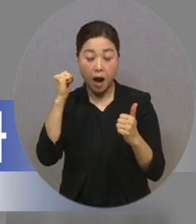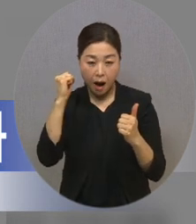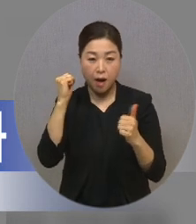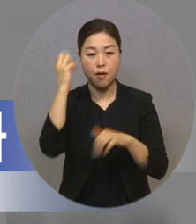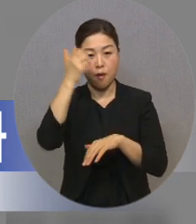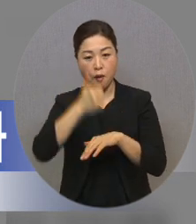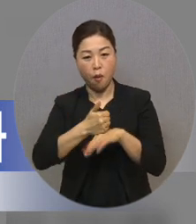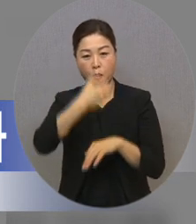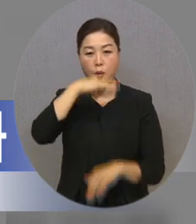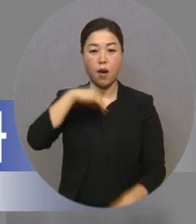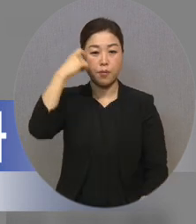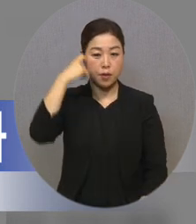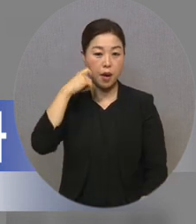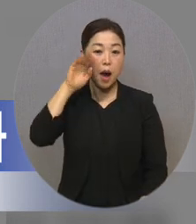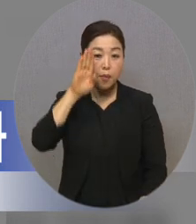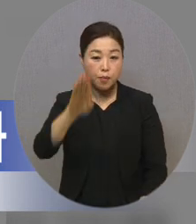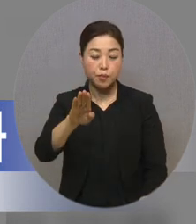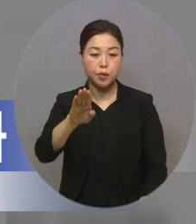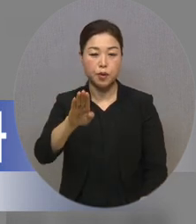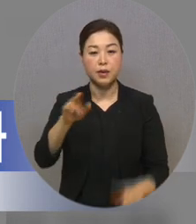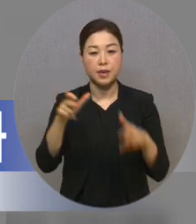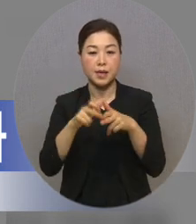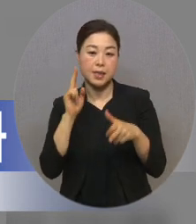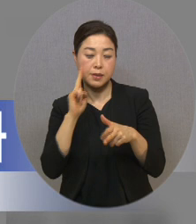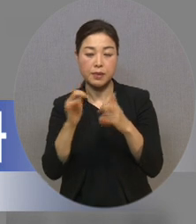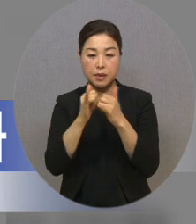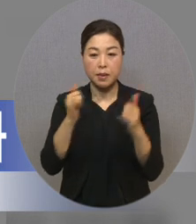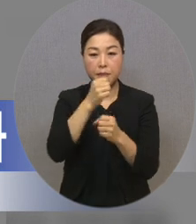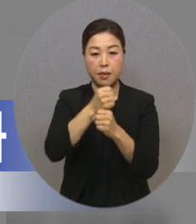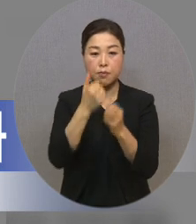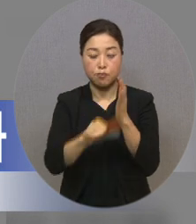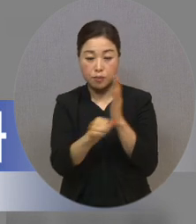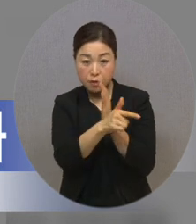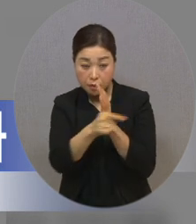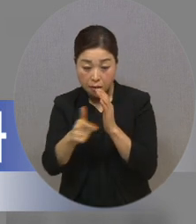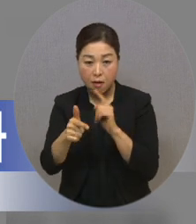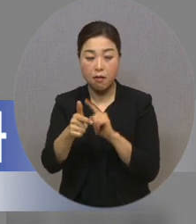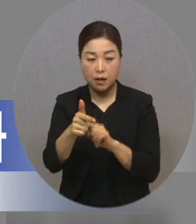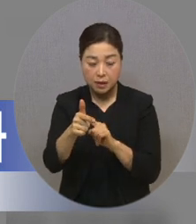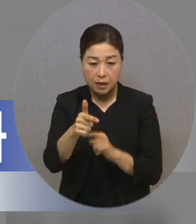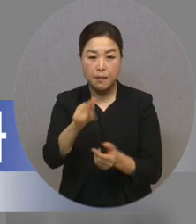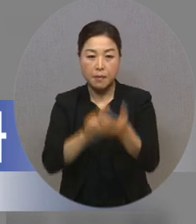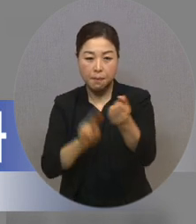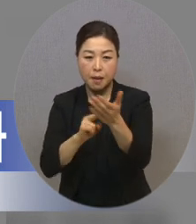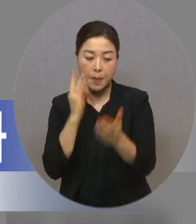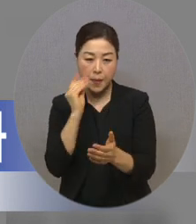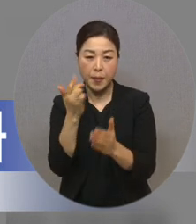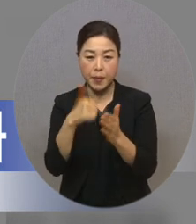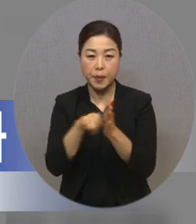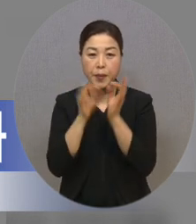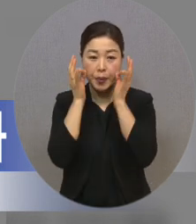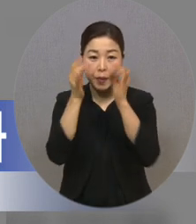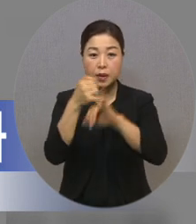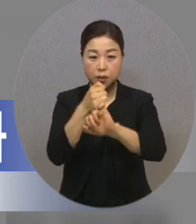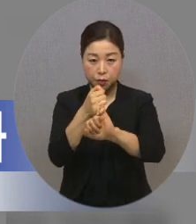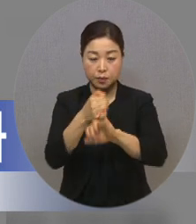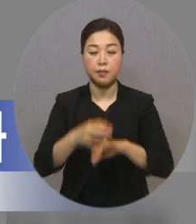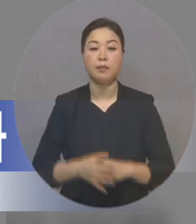느낀다며 앞으로도 중증장애인 생산품 구매 촉진이 안정적으로 시행될 수 있도록 최선을 다하겠다고